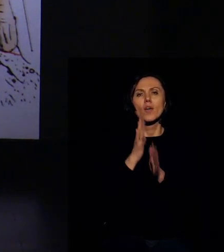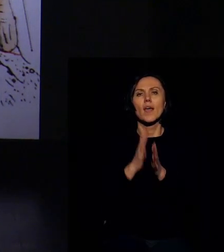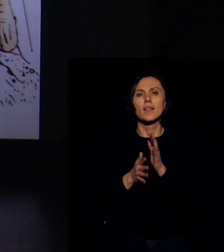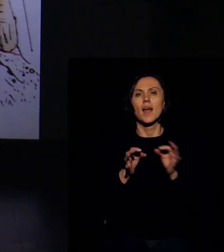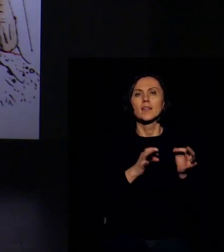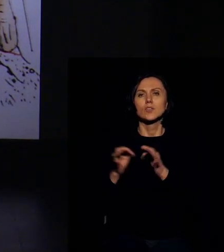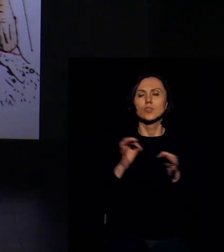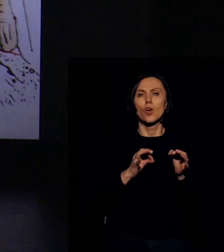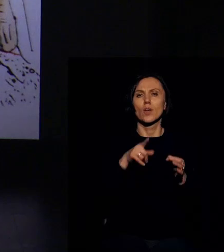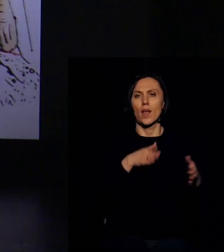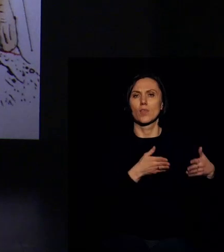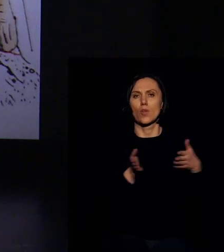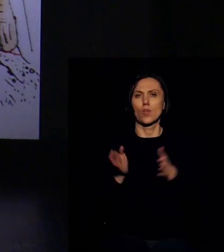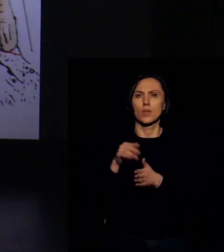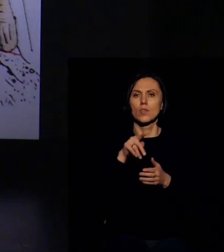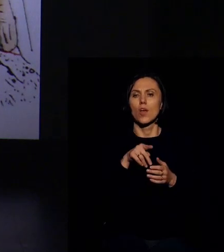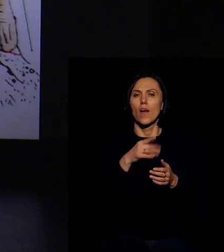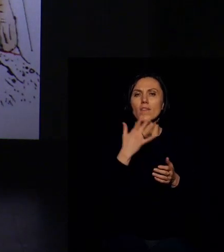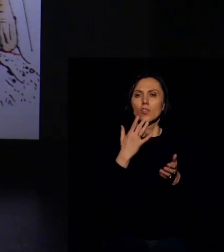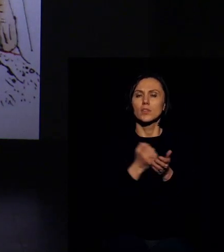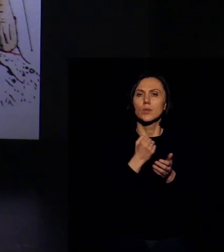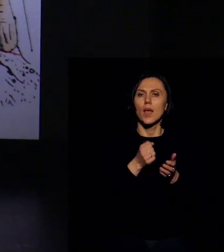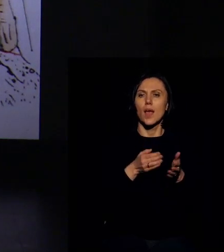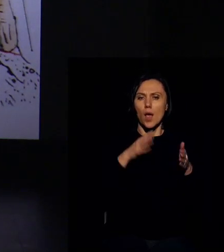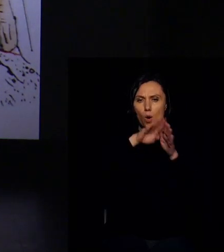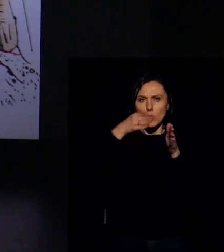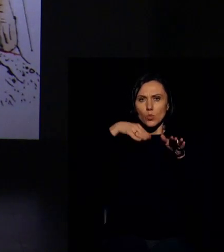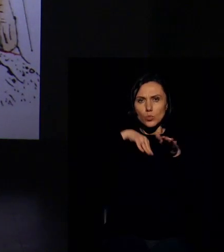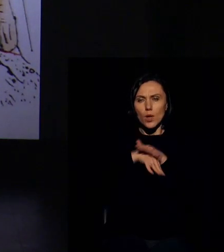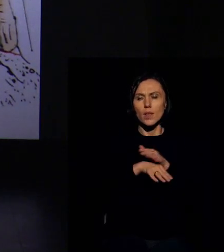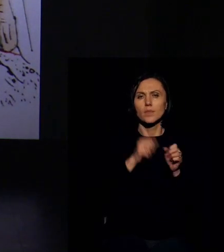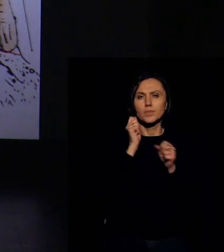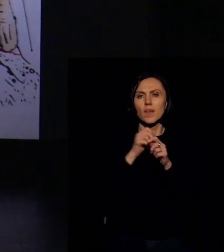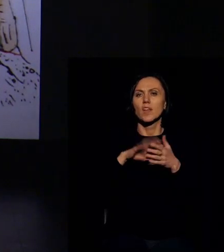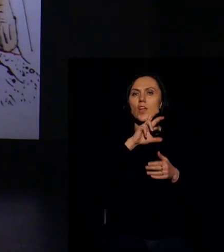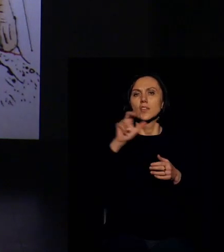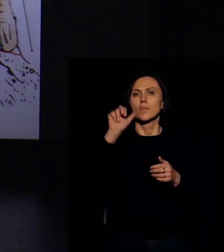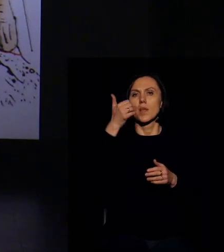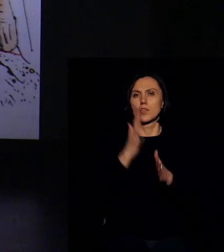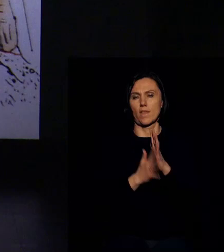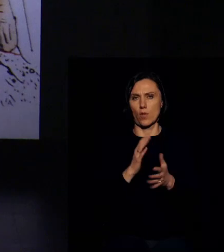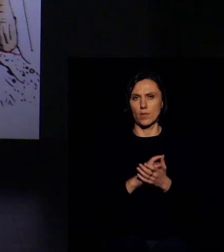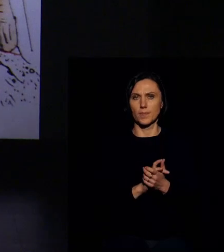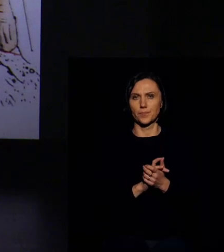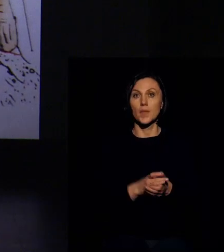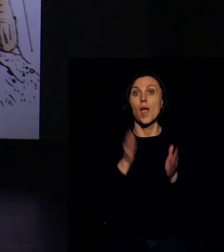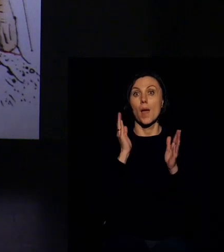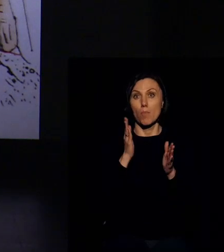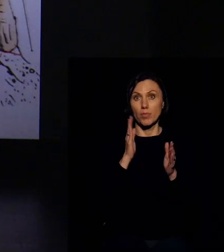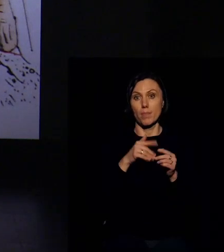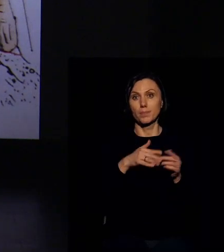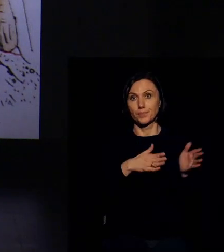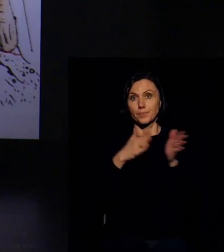ferrat. Ta ferrata wykorzystuje właśnie fragment tunelu wykutego w czasie I wojny, a potem porusza się takimi